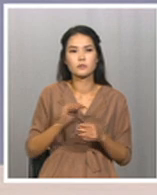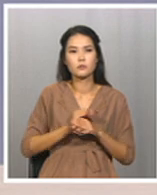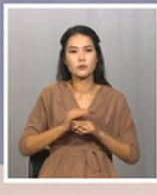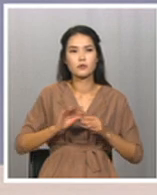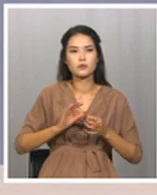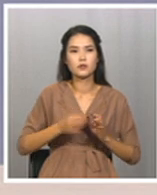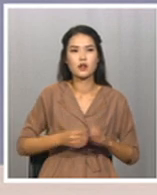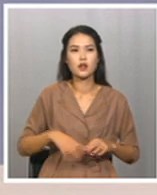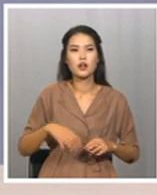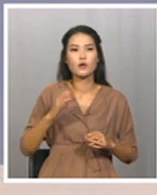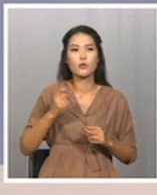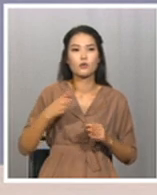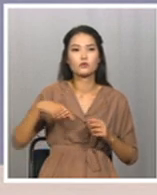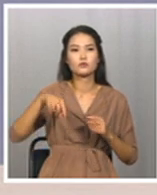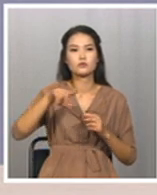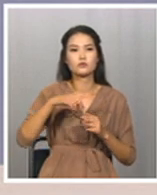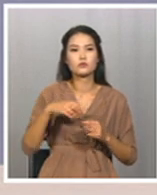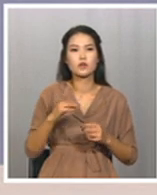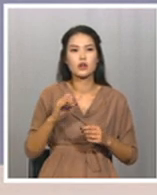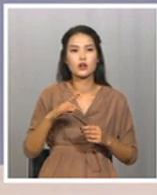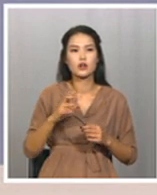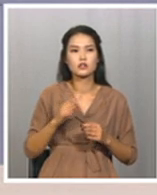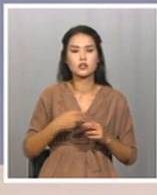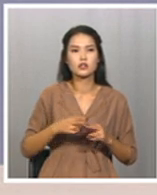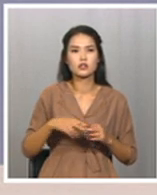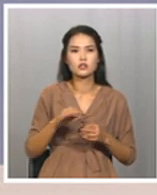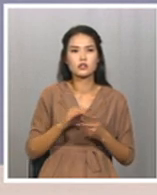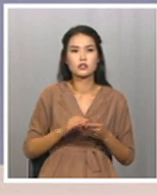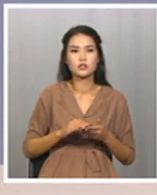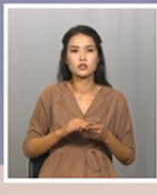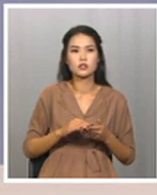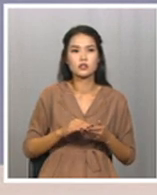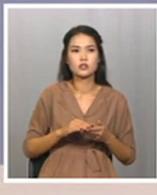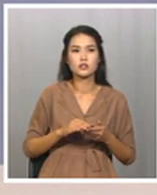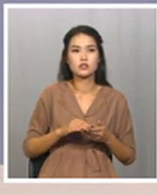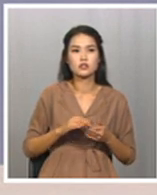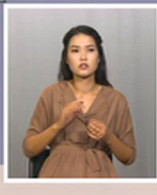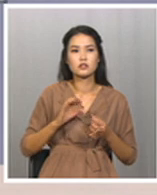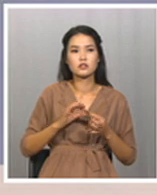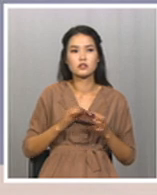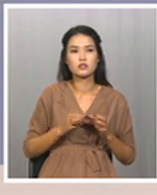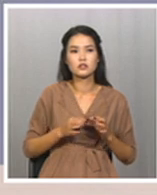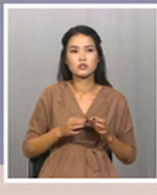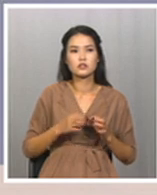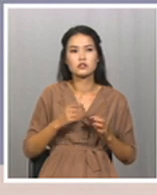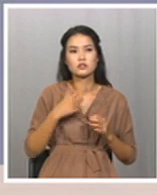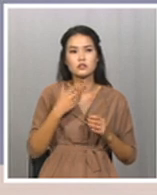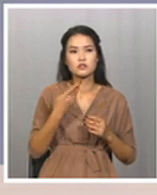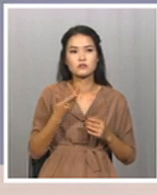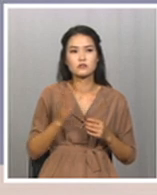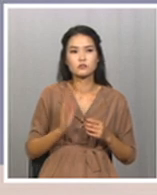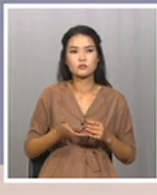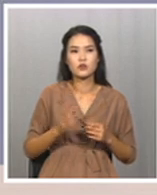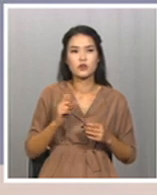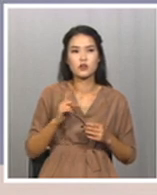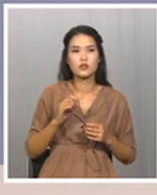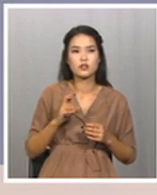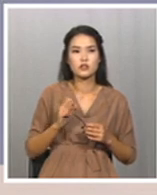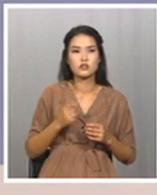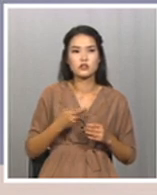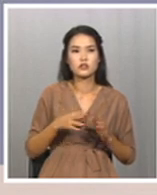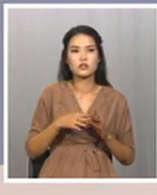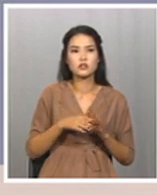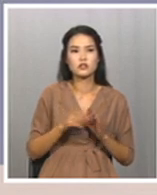В сегодняшней кругозор на карте представлены интересные факты и цифры по творчеству Акунина. Книги